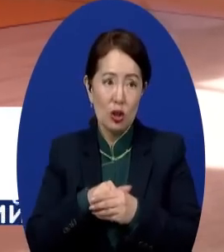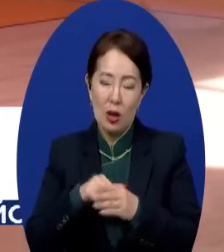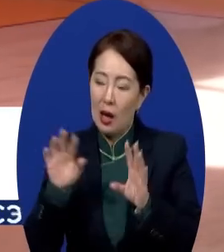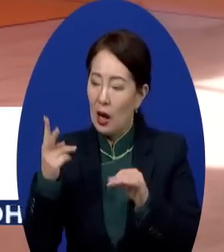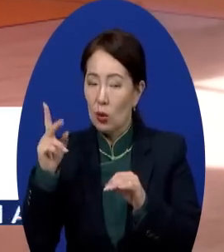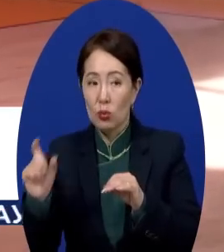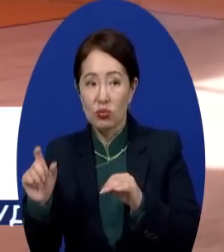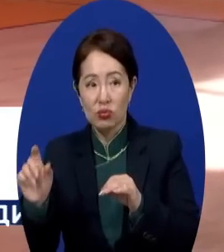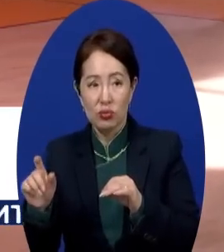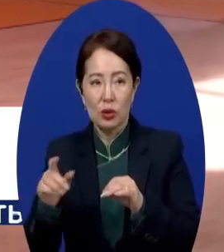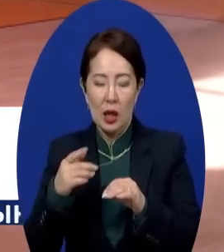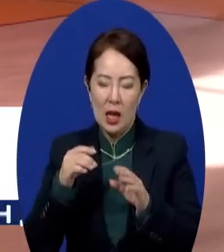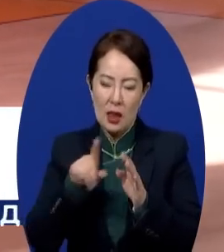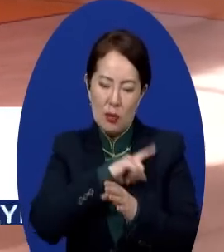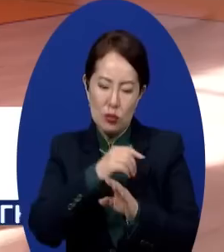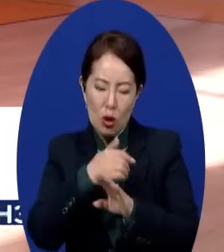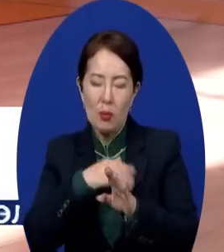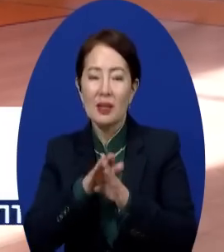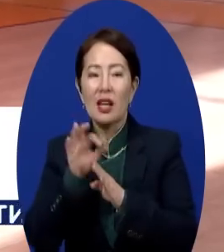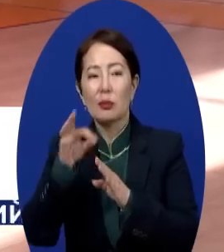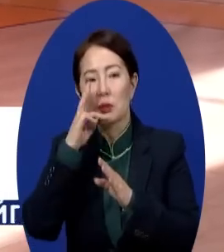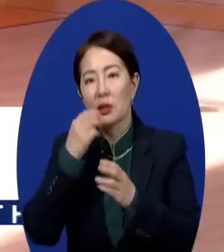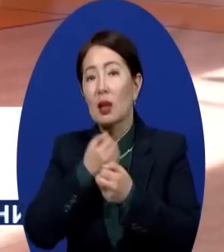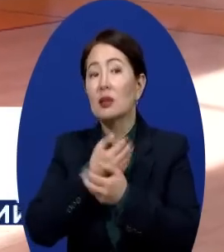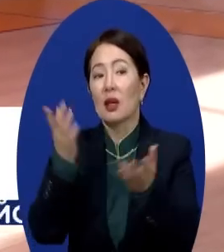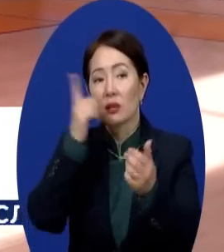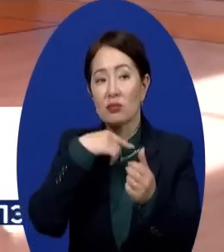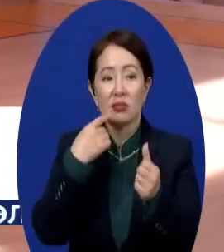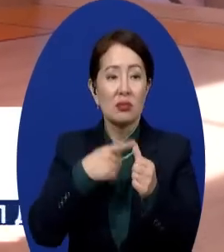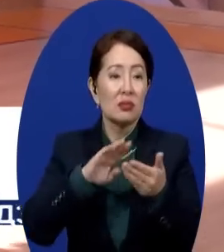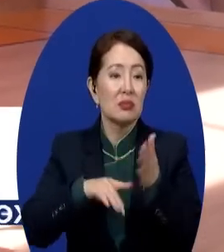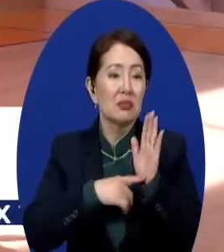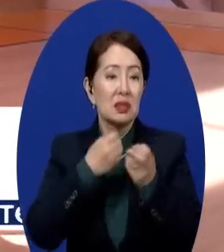12 тамирчныг тэмцээний өмнөх албан ёсны хэвлэлийн урлаар зарлах юм байна.